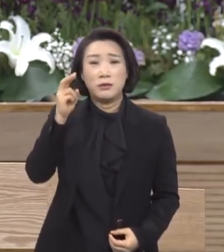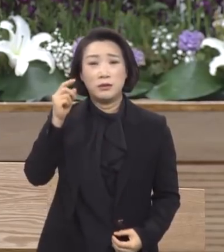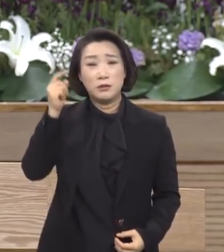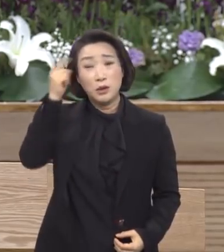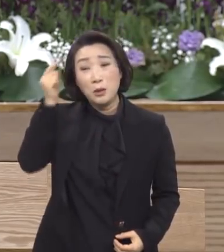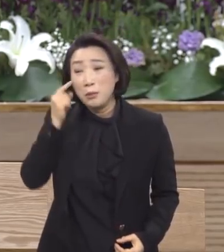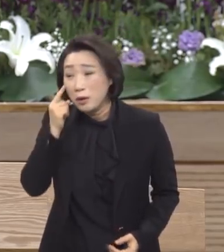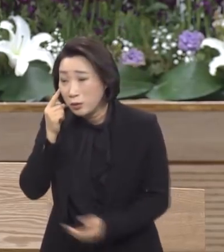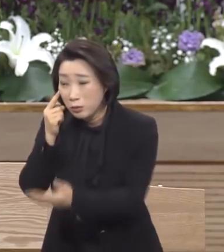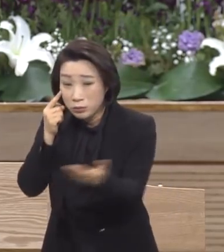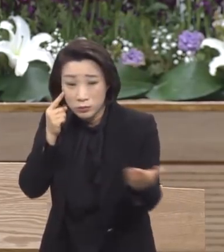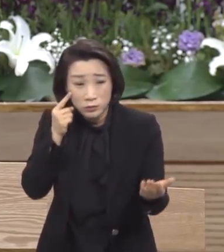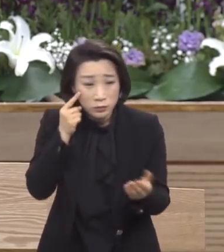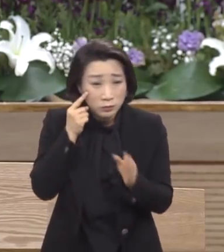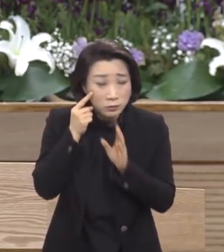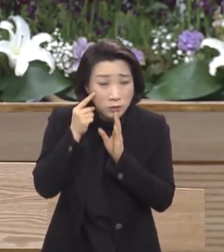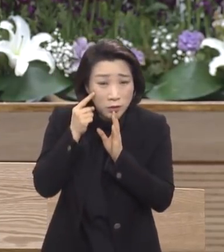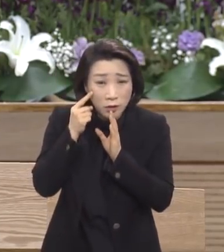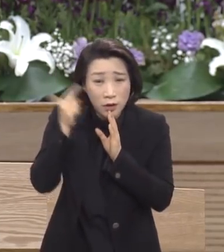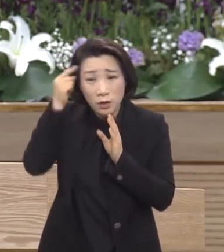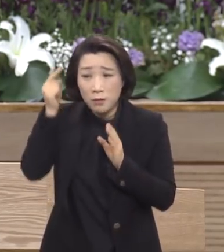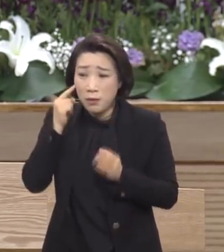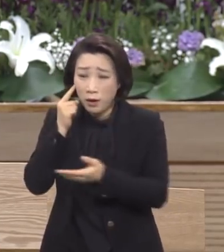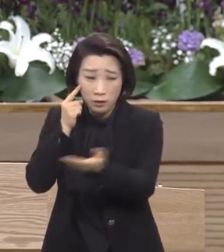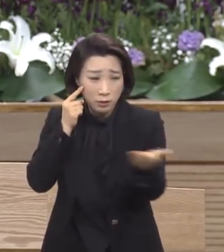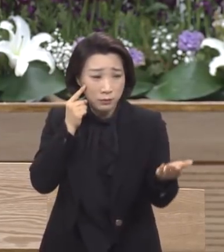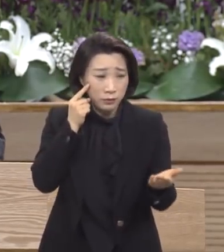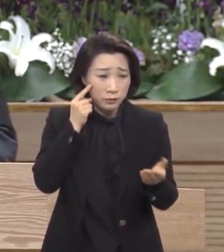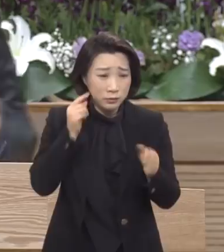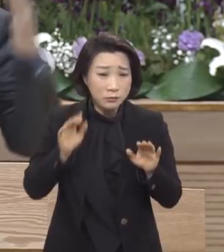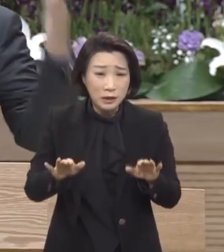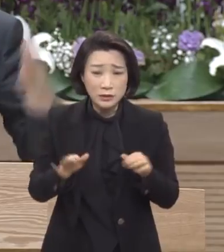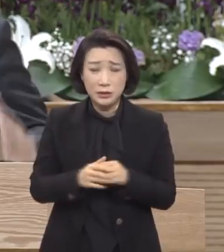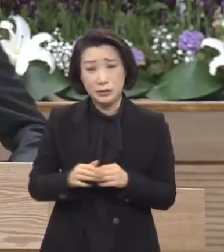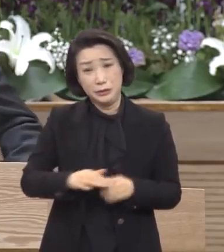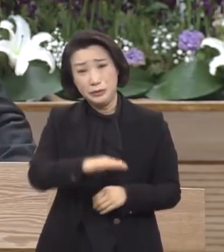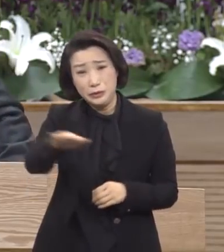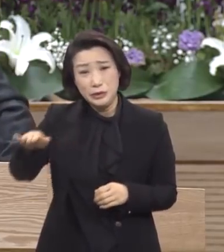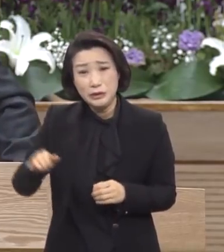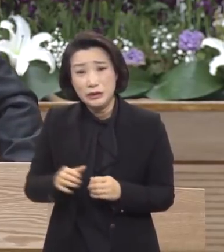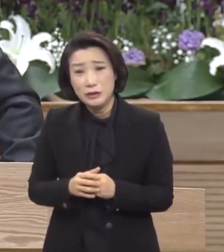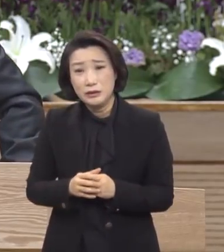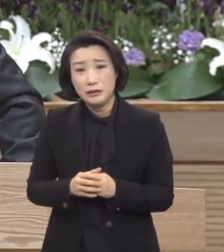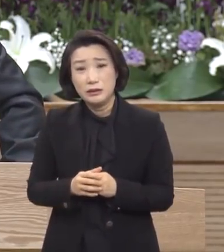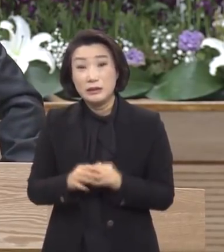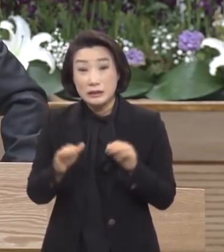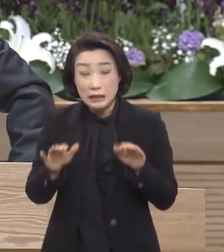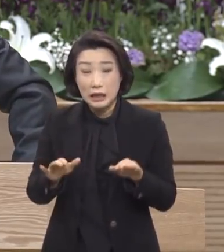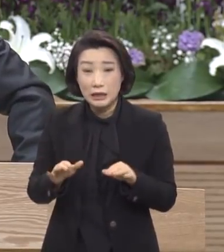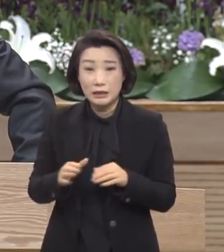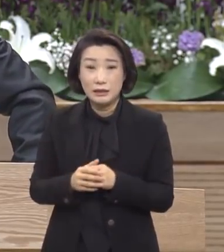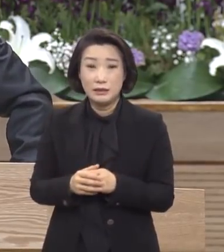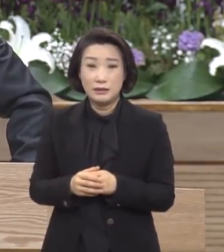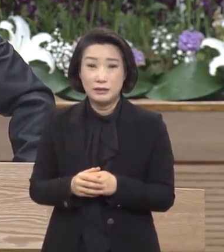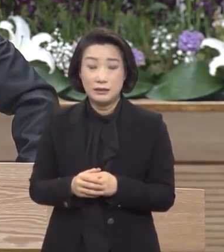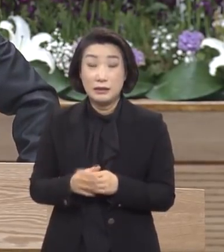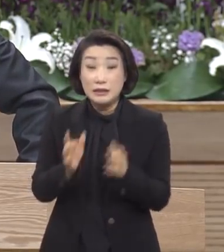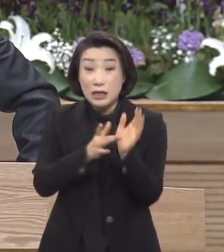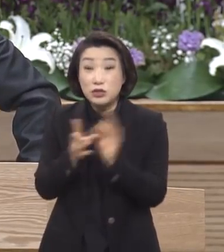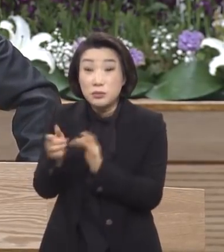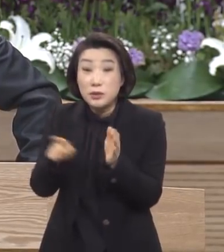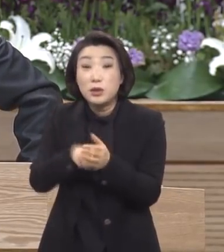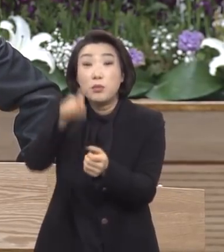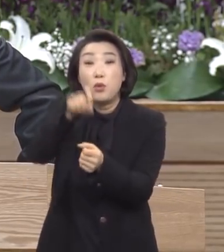해봐. 응? 생각해봐. 그래서 우리는 아주 예수